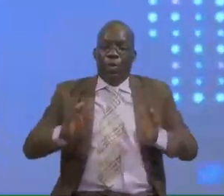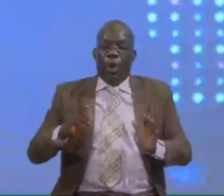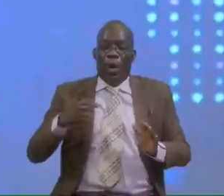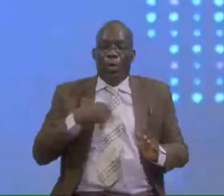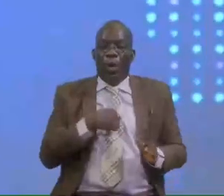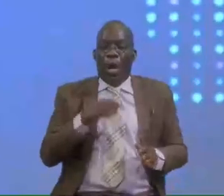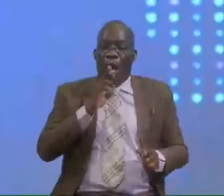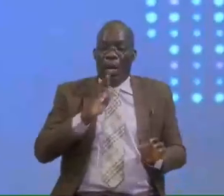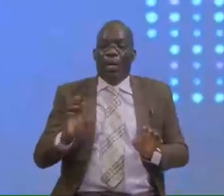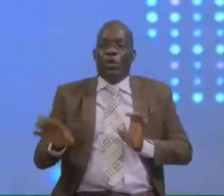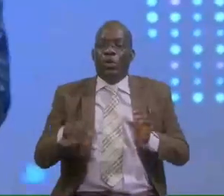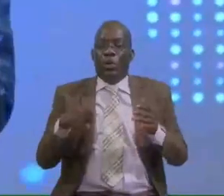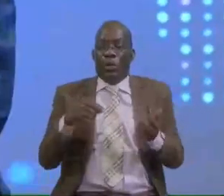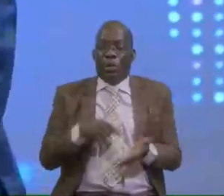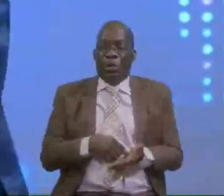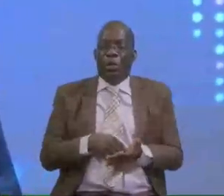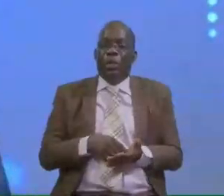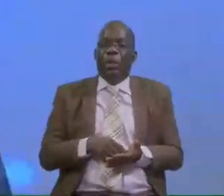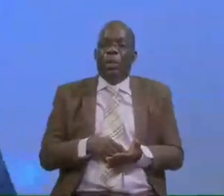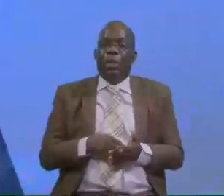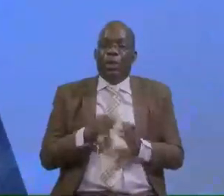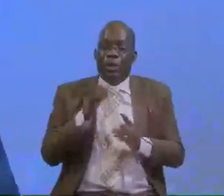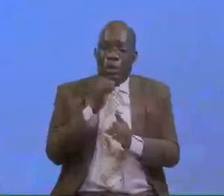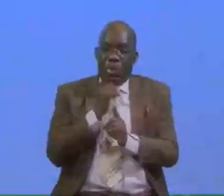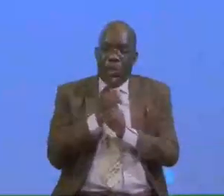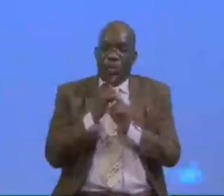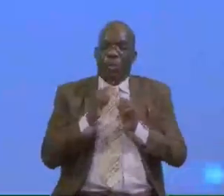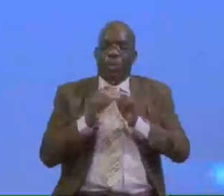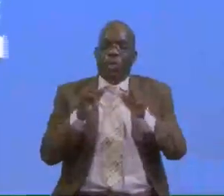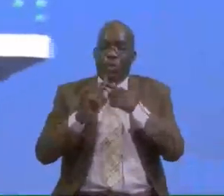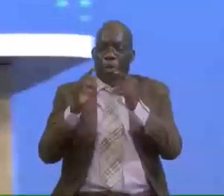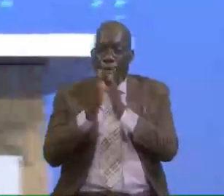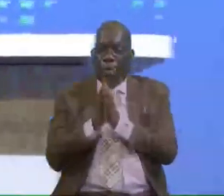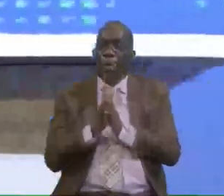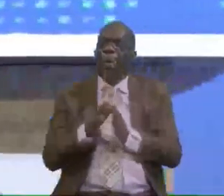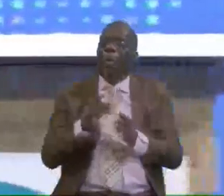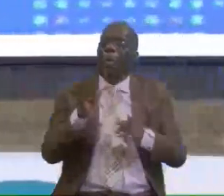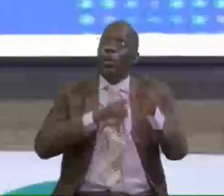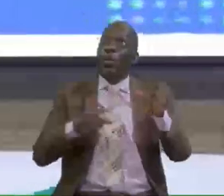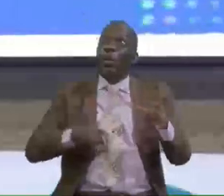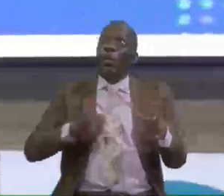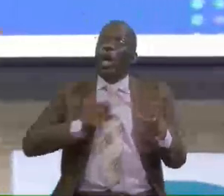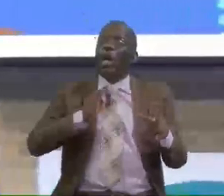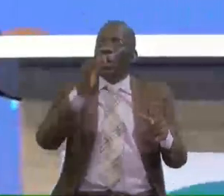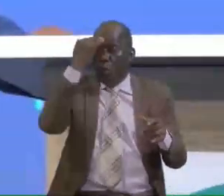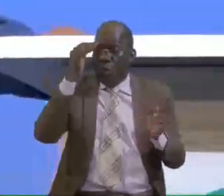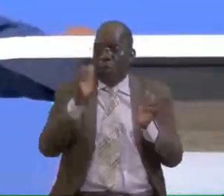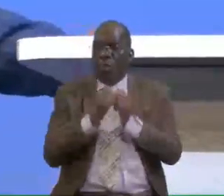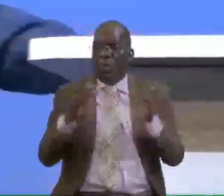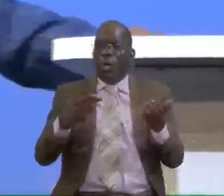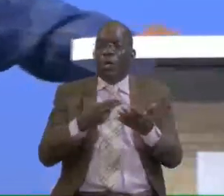Baisse simplement ta tête et parle au Seigneur dans la prière. Seigneur, je sais que sans la sanctification, personne ne verra le Seigneur.